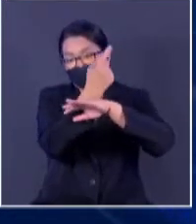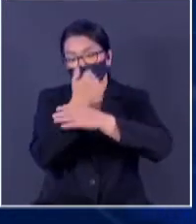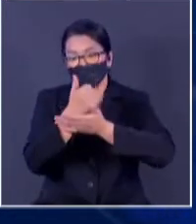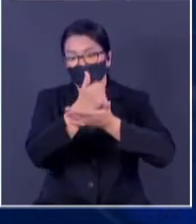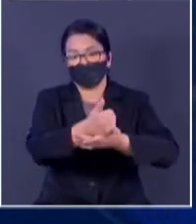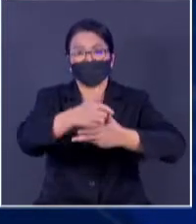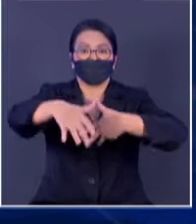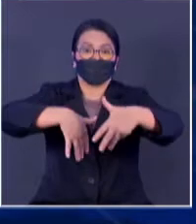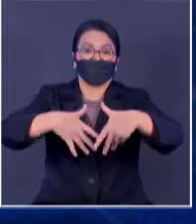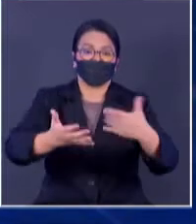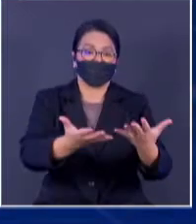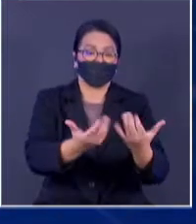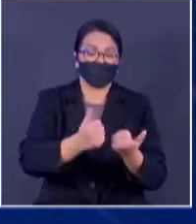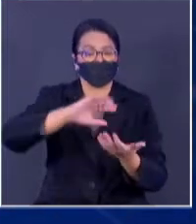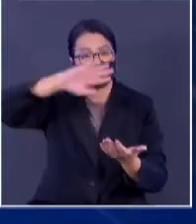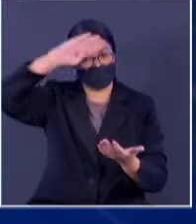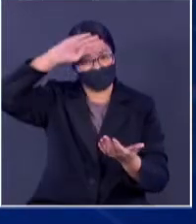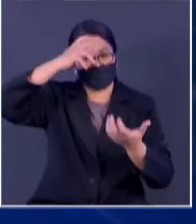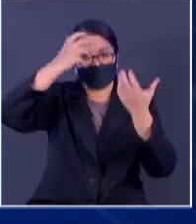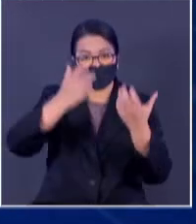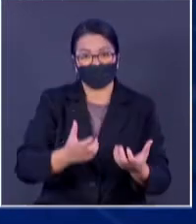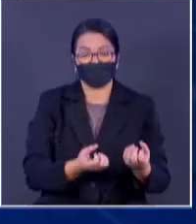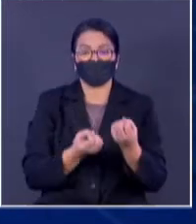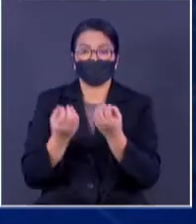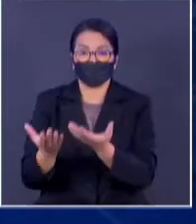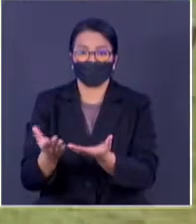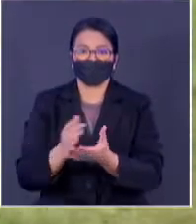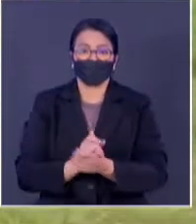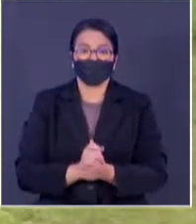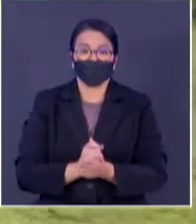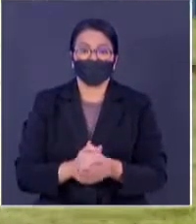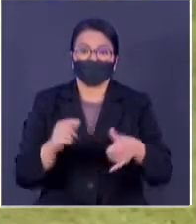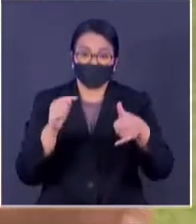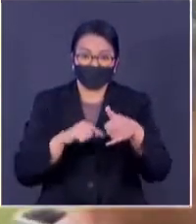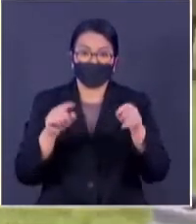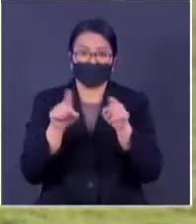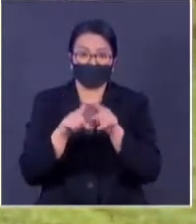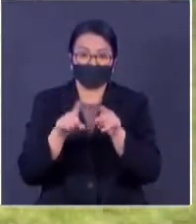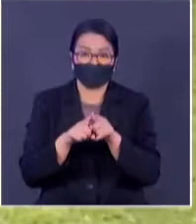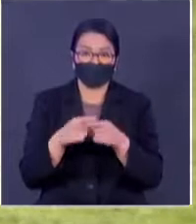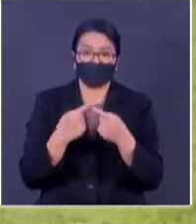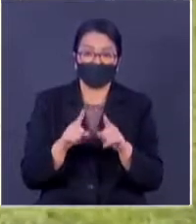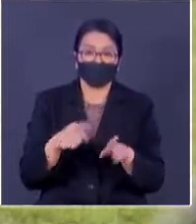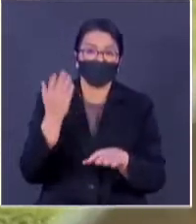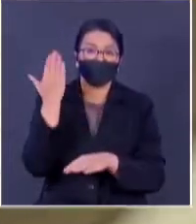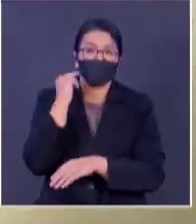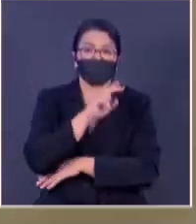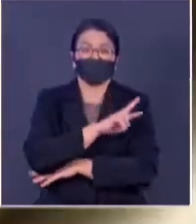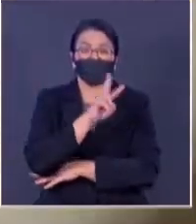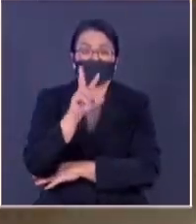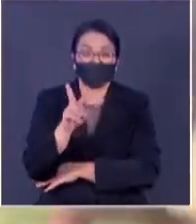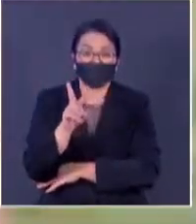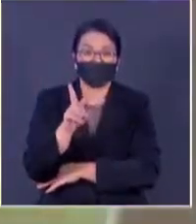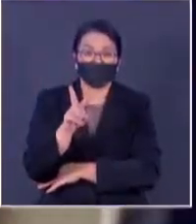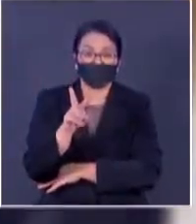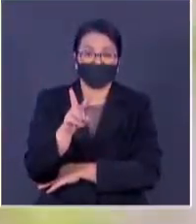ประชาชนนะคะทีนี้มาต่อกันที่เหตุการณ์นี้ค่ะเป็นคนคนเดียวกันค่ะแต่ว่าเหตุการณ์เกิดขึ้นเมื่อวันที่2กรกฎาคมที่ผ่านม